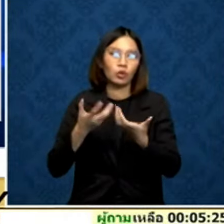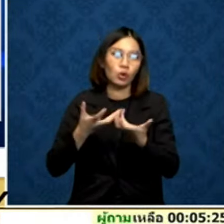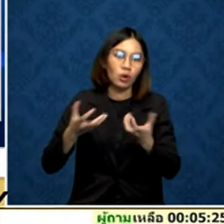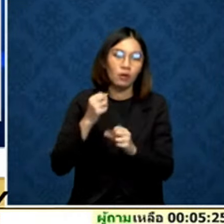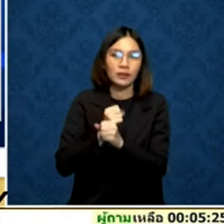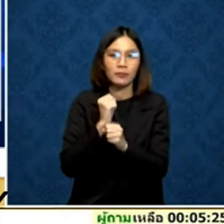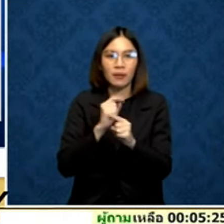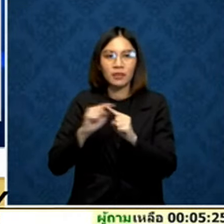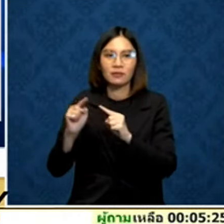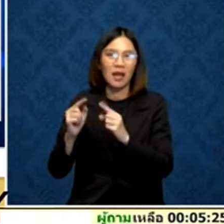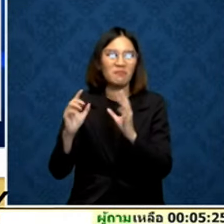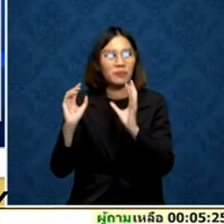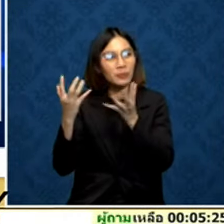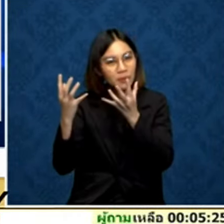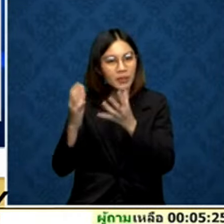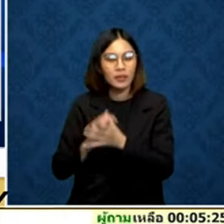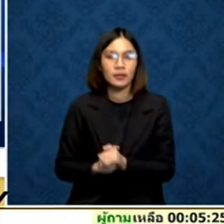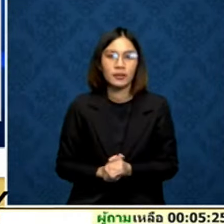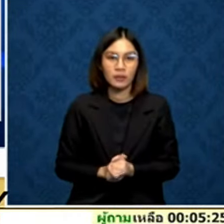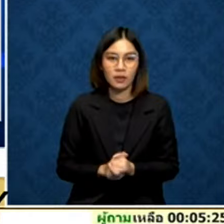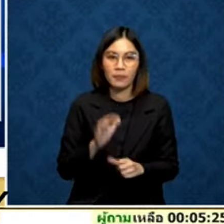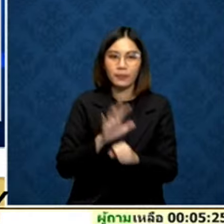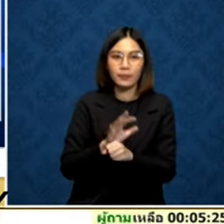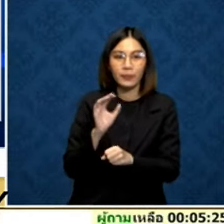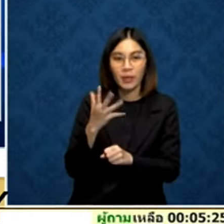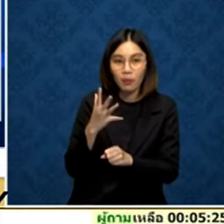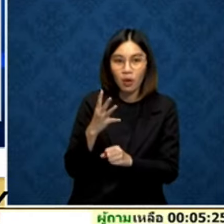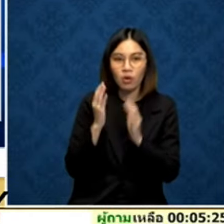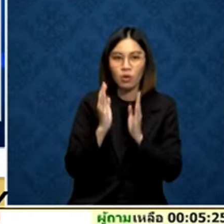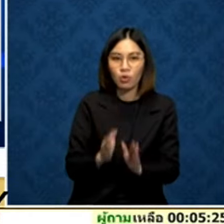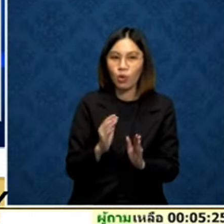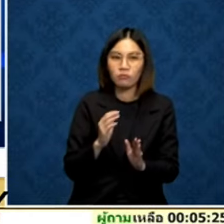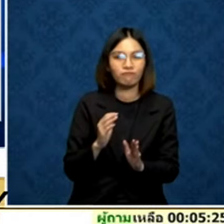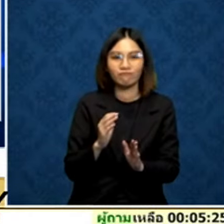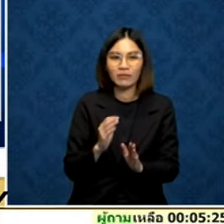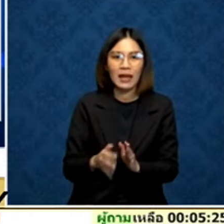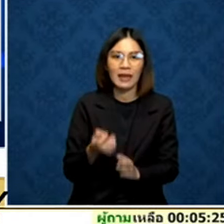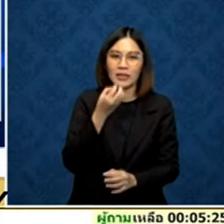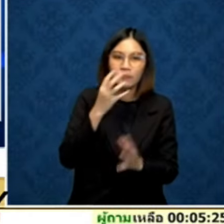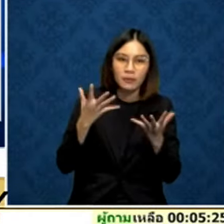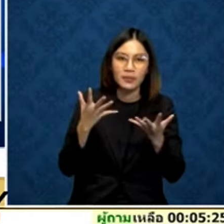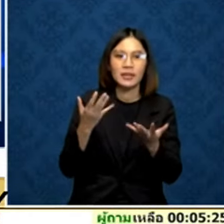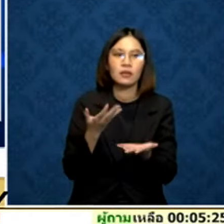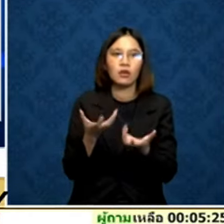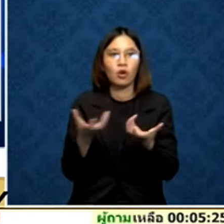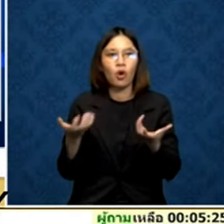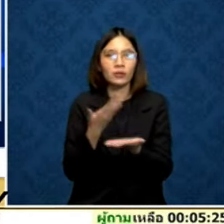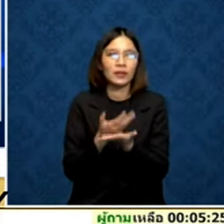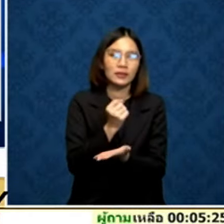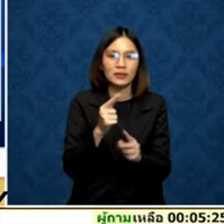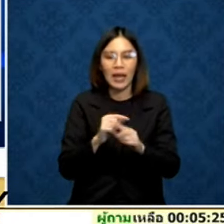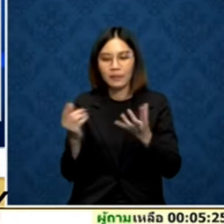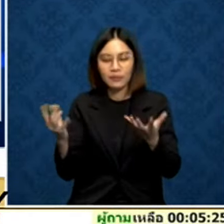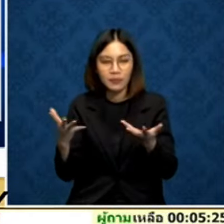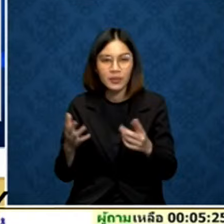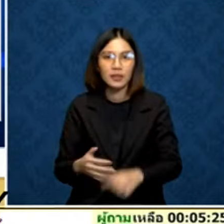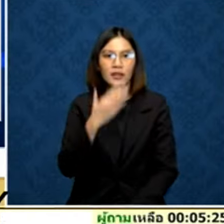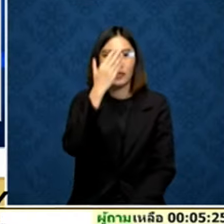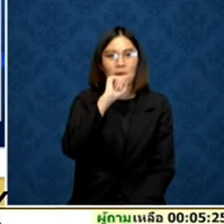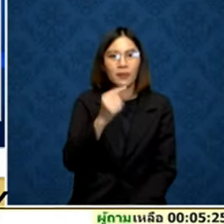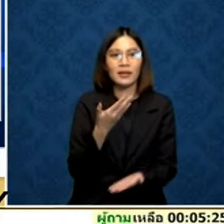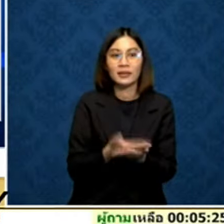การเนี่ยไม่มีเพียงพอนะครับคนไม่มีกินไม่มีใช้นะครับเพราะนั้นเนี่ยทำไมที่มาที่ไปของต้องเป็น